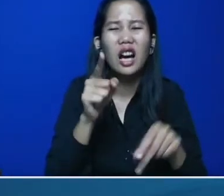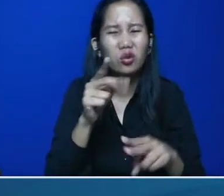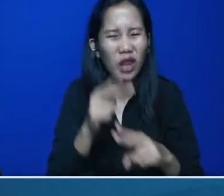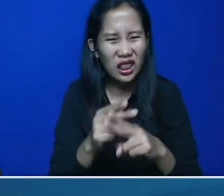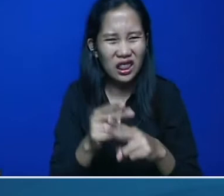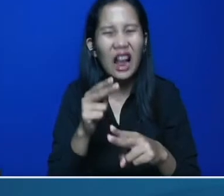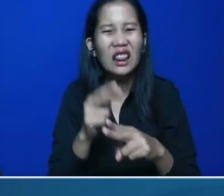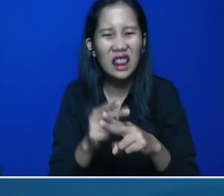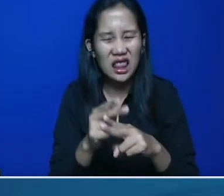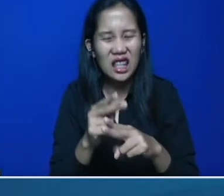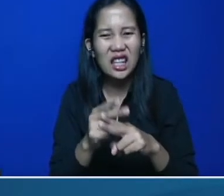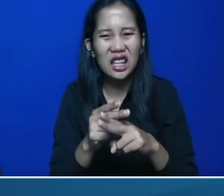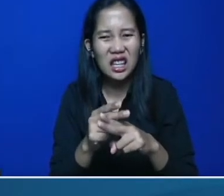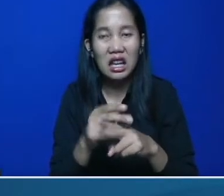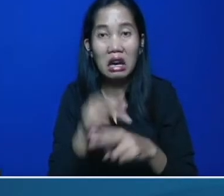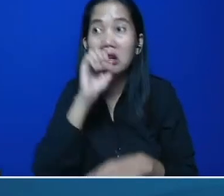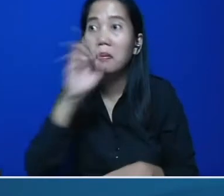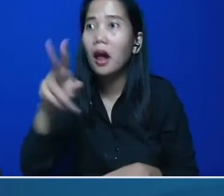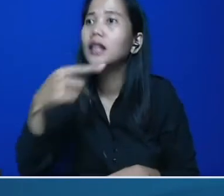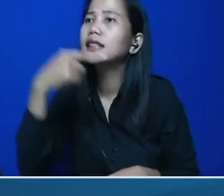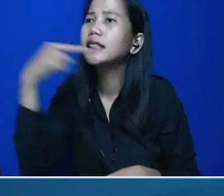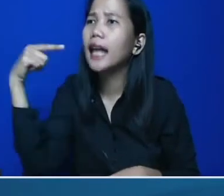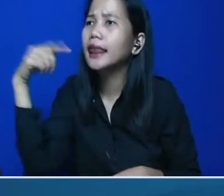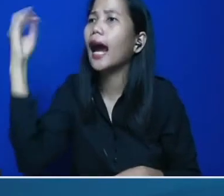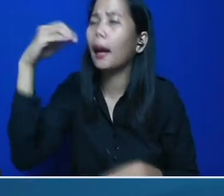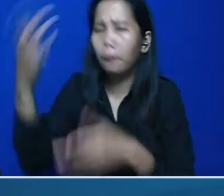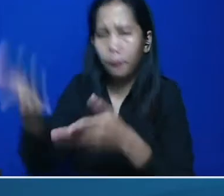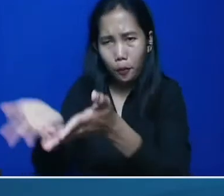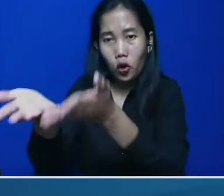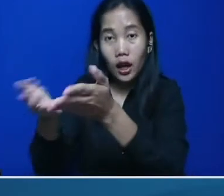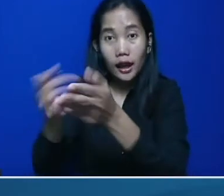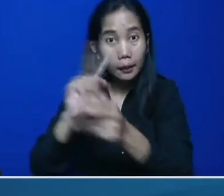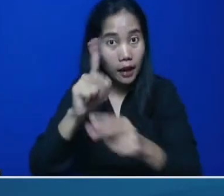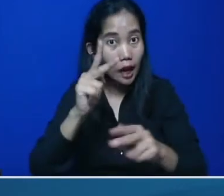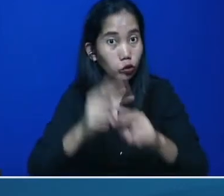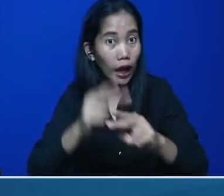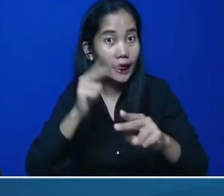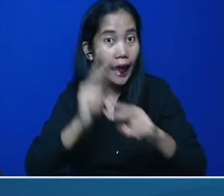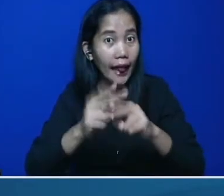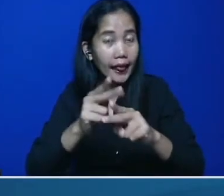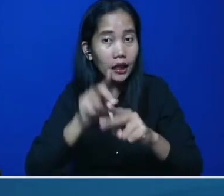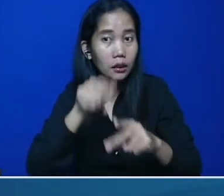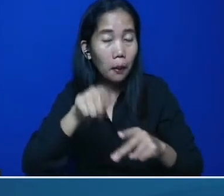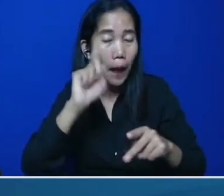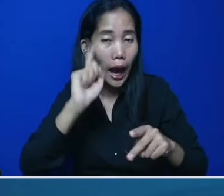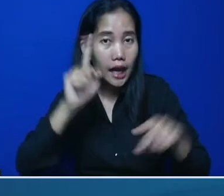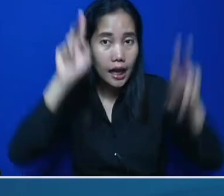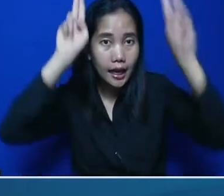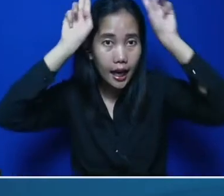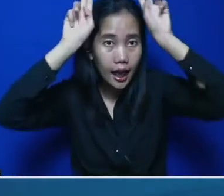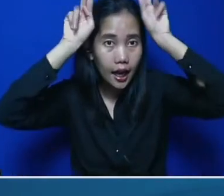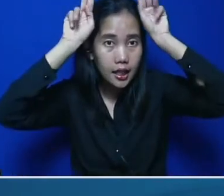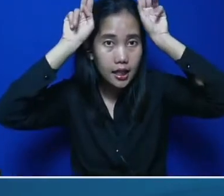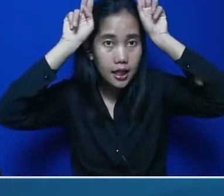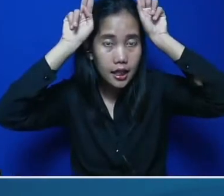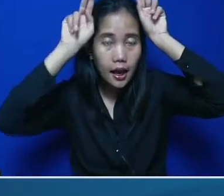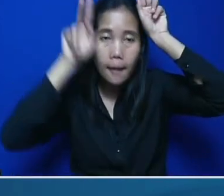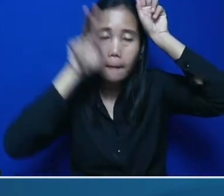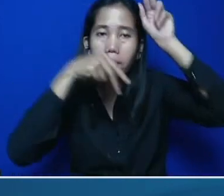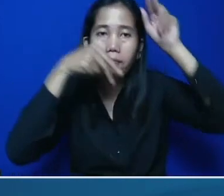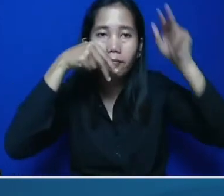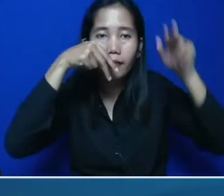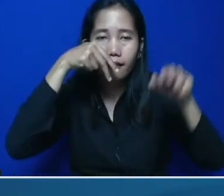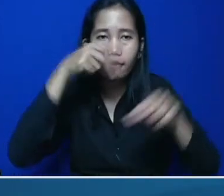tetapi tidak berkuku belah apa katanya haram itu bagi muka kitab yang bila